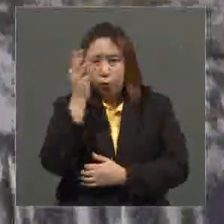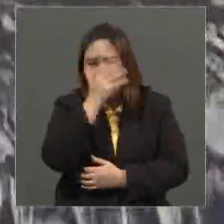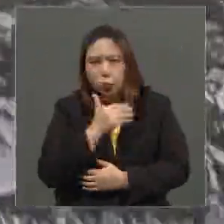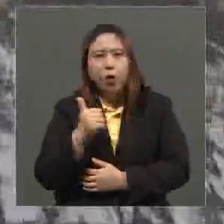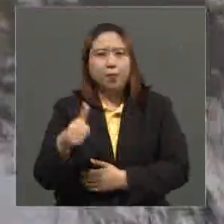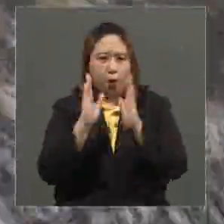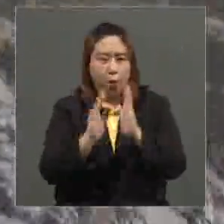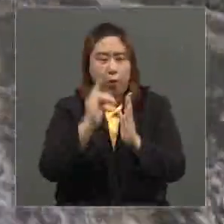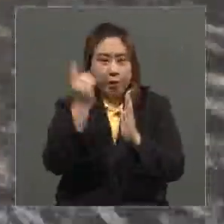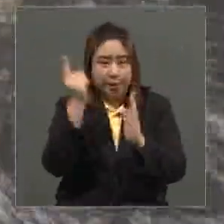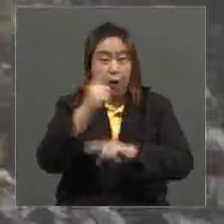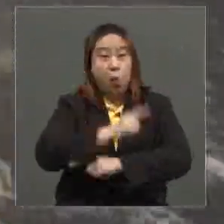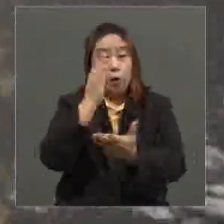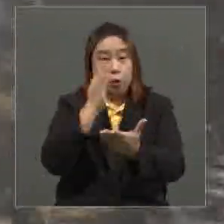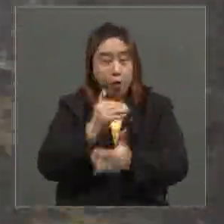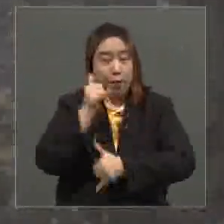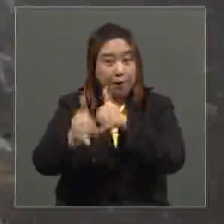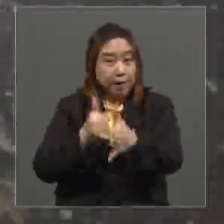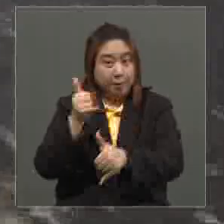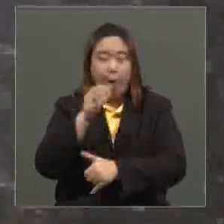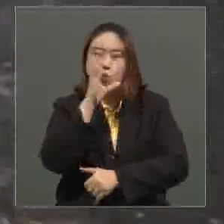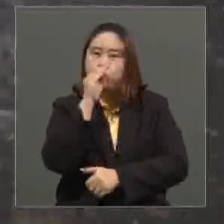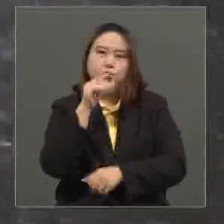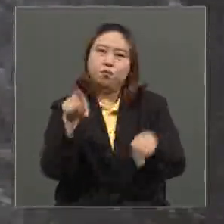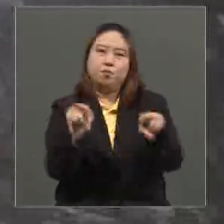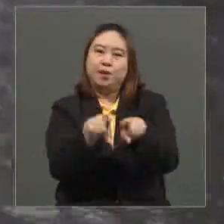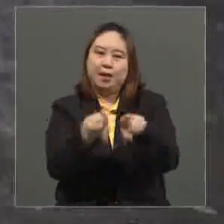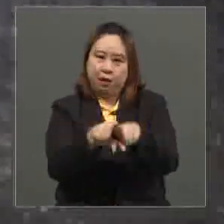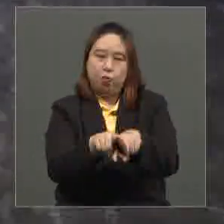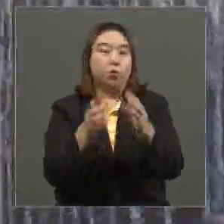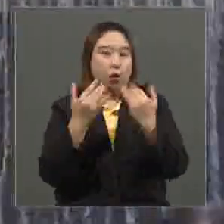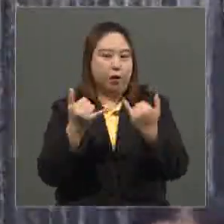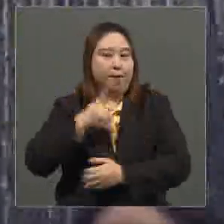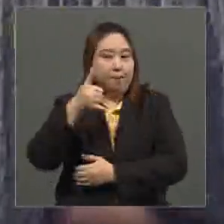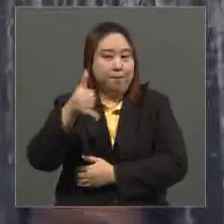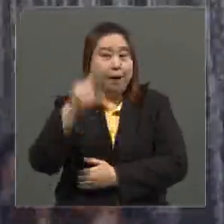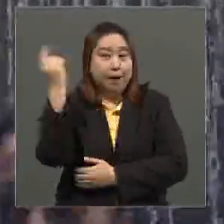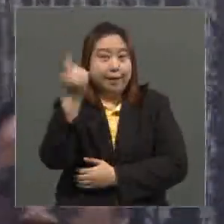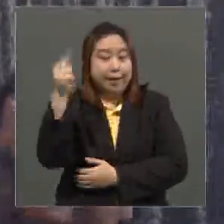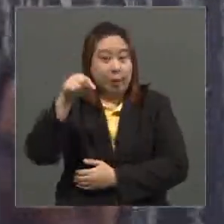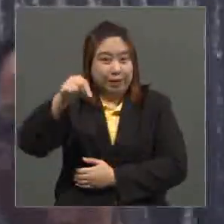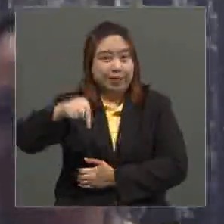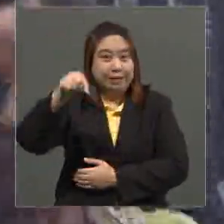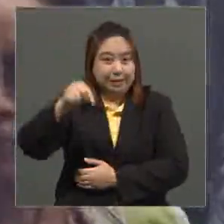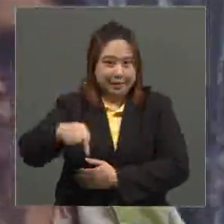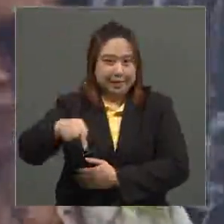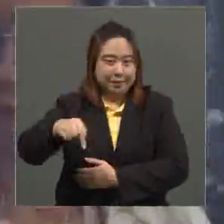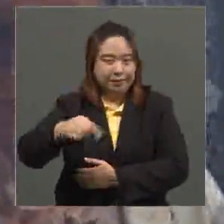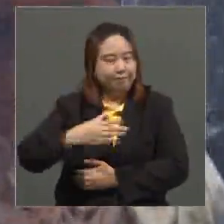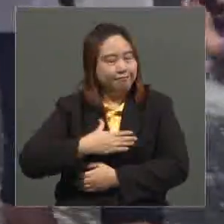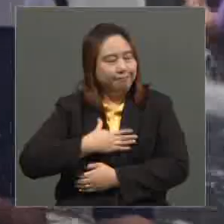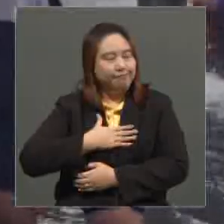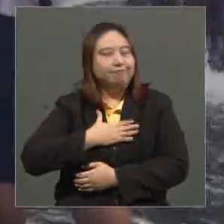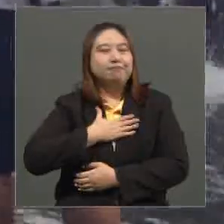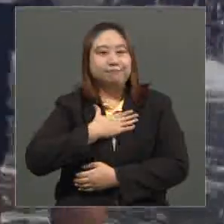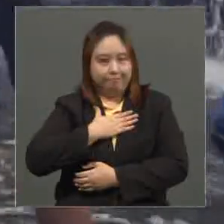นักท่องเที่ยวที่มาในช่วงวันหยุดนี้บอกเป็นเสียงเดียวกันนะคะว่าการมาท่องเที่ยวฝายกั้นน้ำปางสวรรค์แห่งนี้ได้สร้างความประทับ